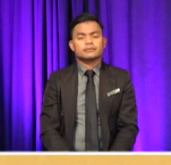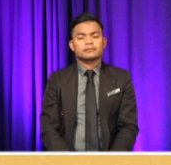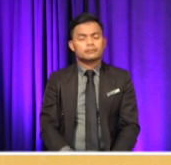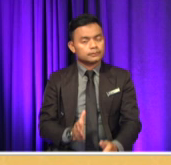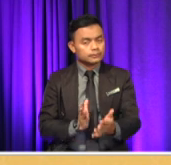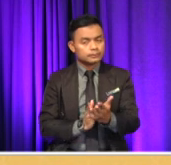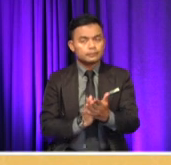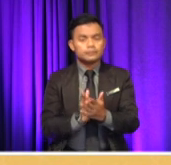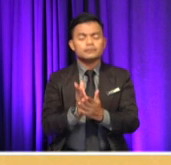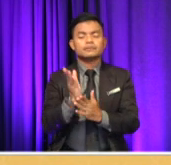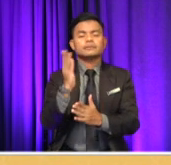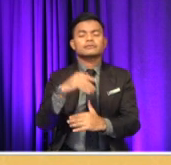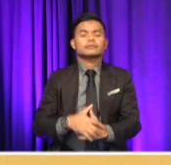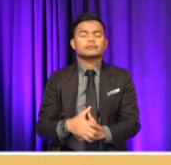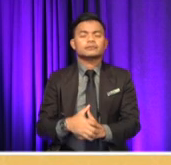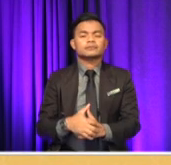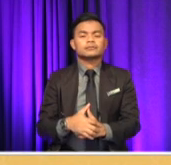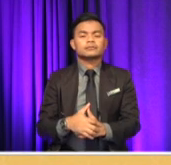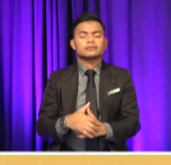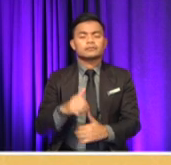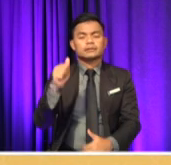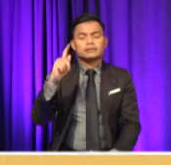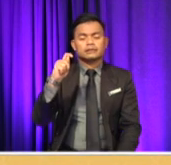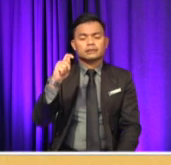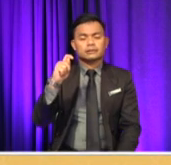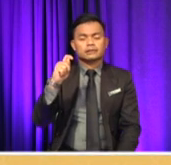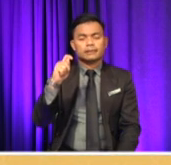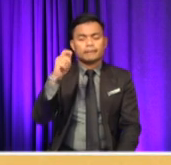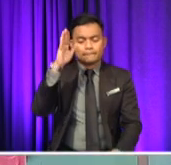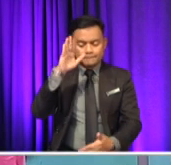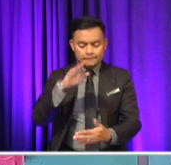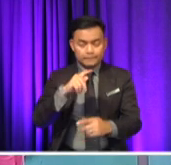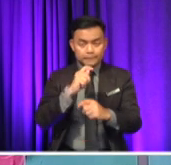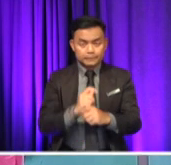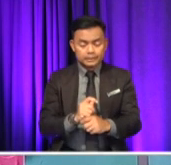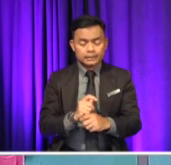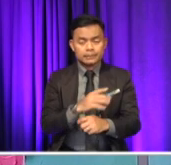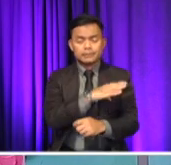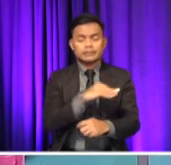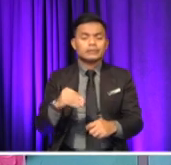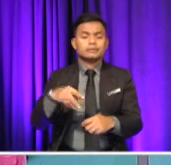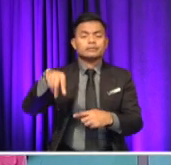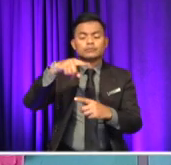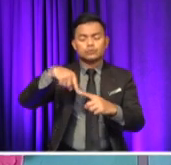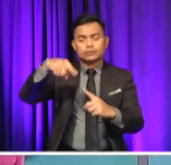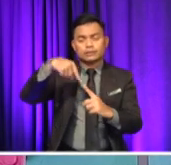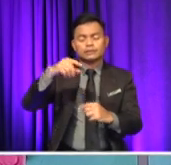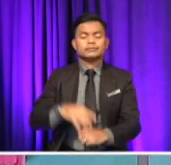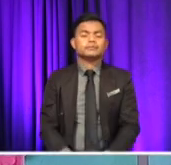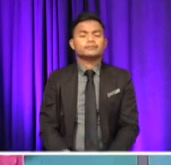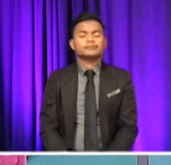kebinaan asas moto Edi terdiri pada pemegan dan pemutar Jadi itulah Roto dengan